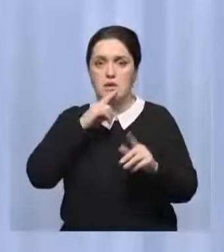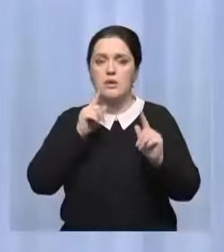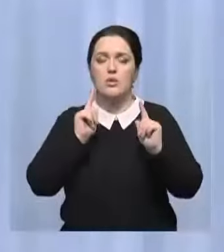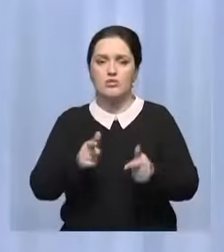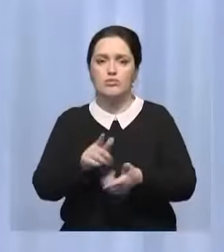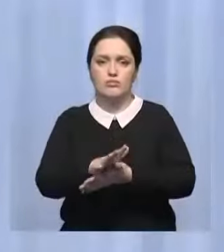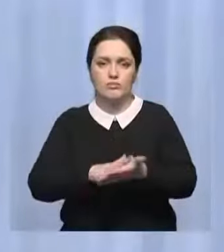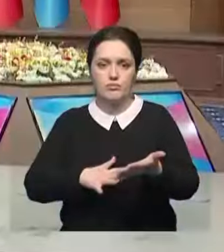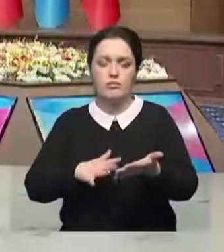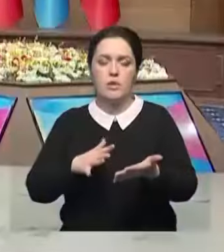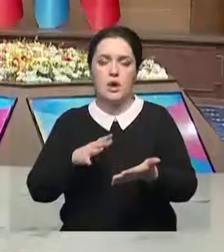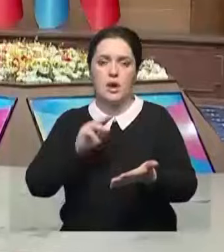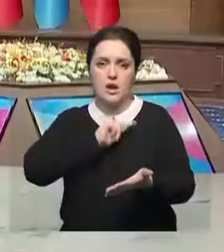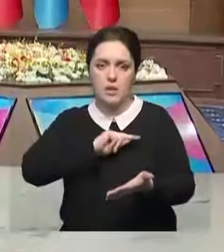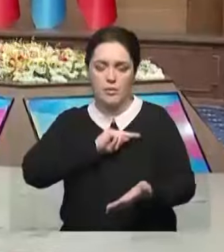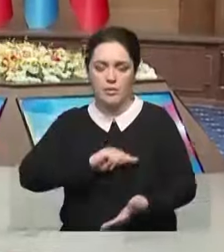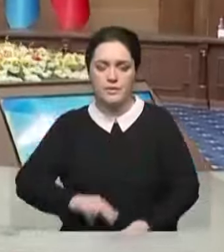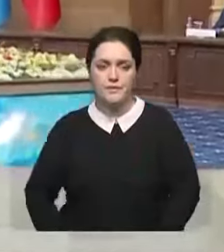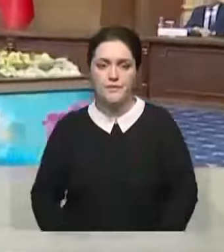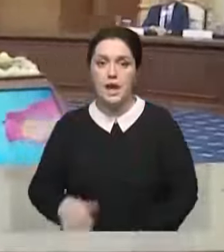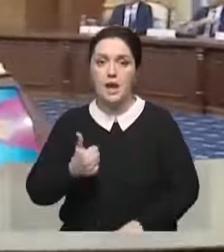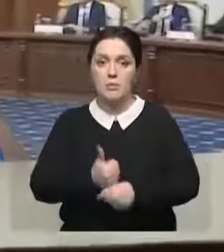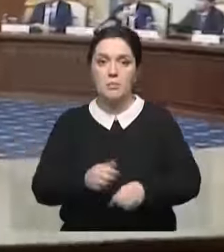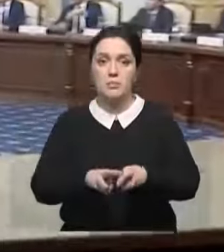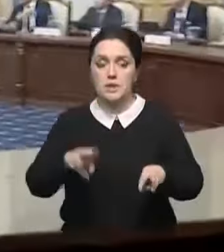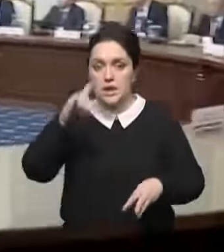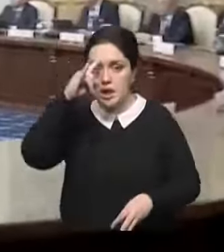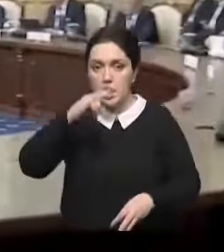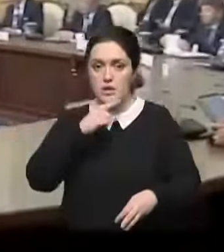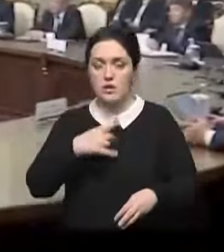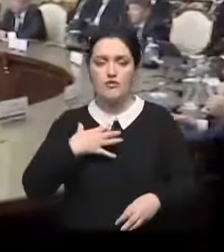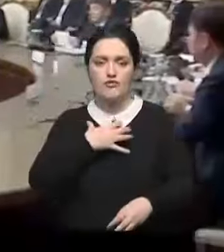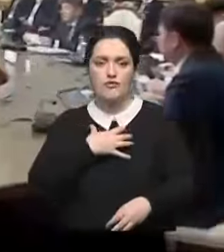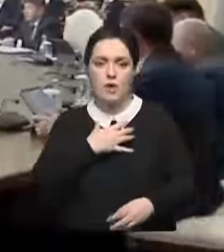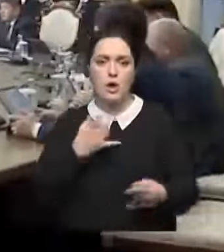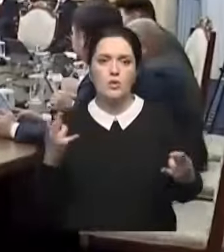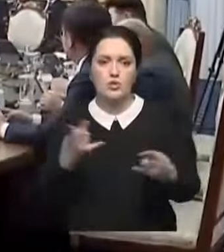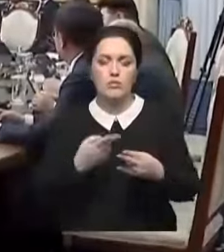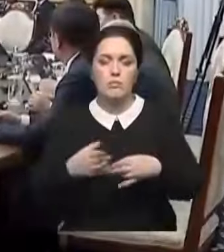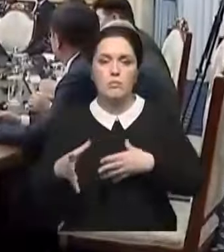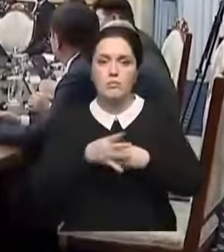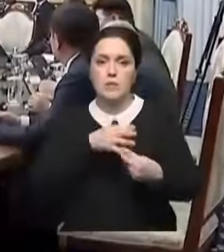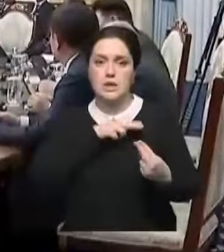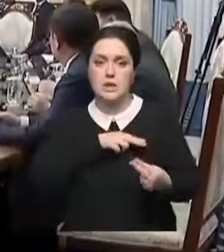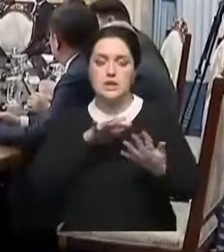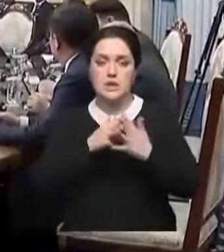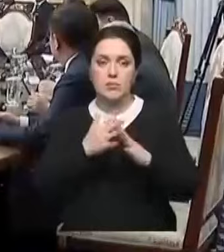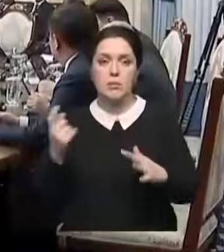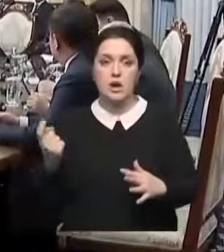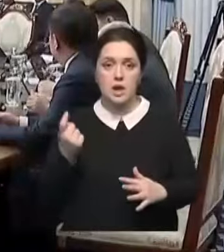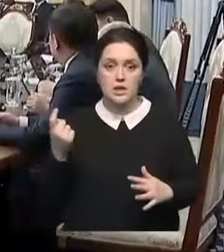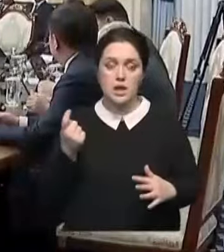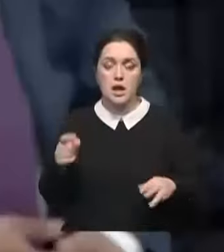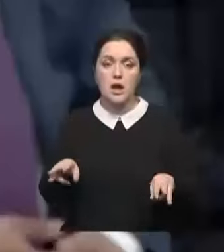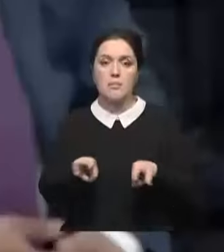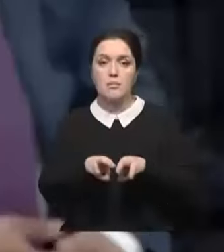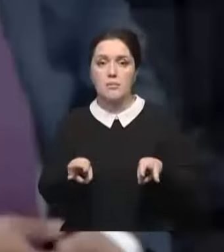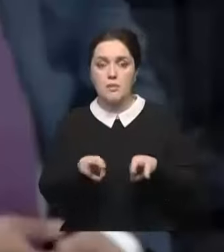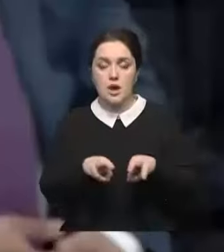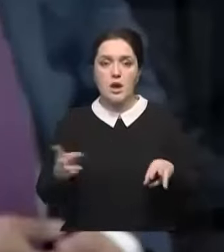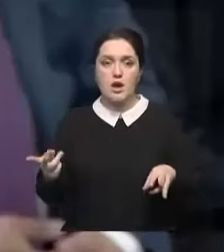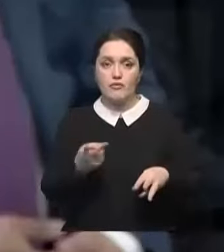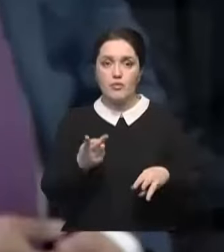работать в этом направлении. Премьер-министр Казахстана подчеркнул важность раскрытия потенциала сотрудничества в сельском хозяйстве. Для этого правительствами двух